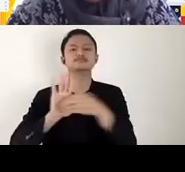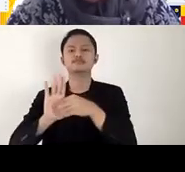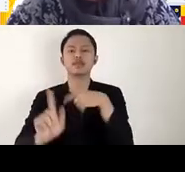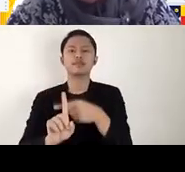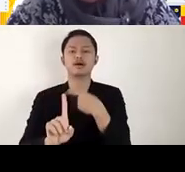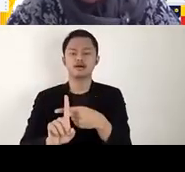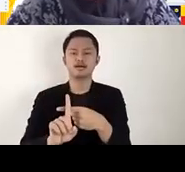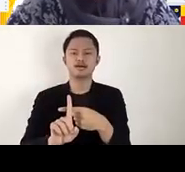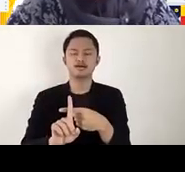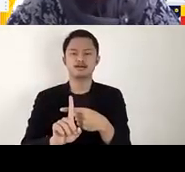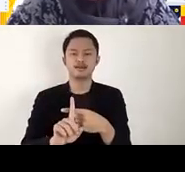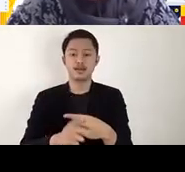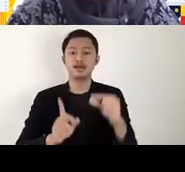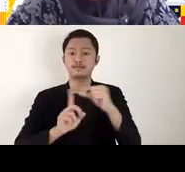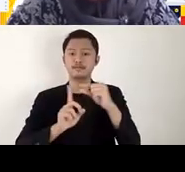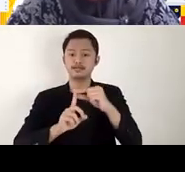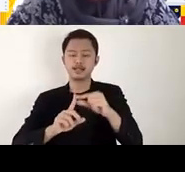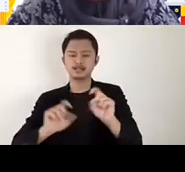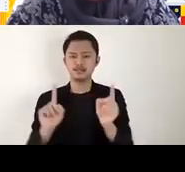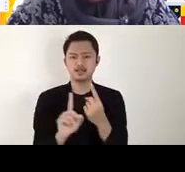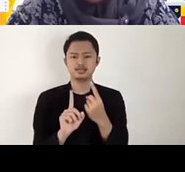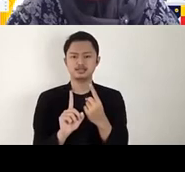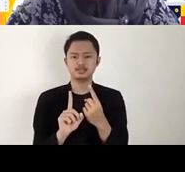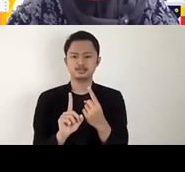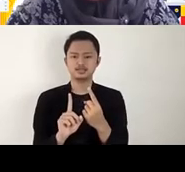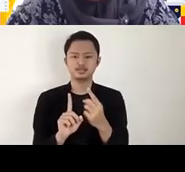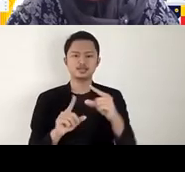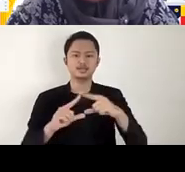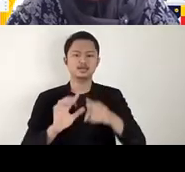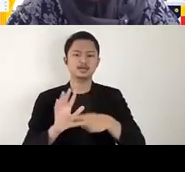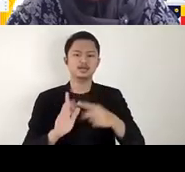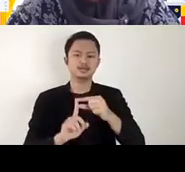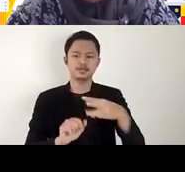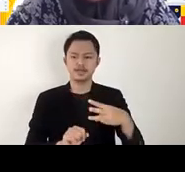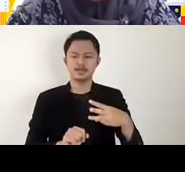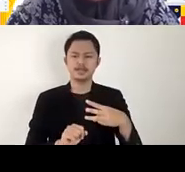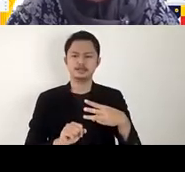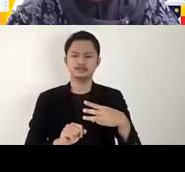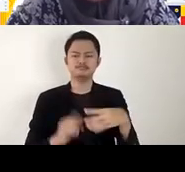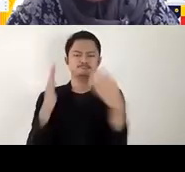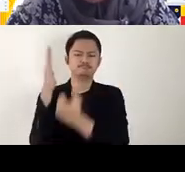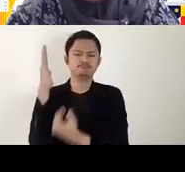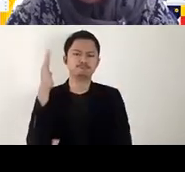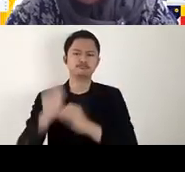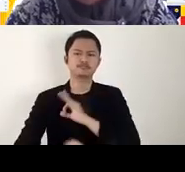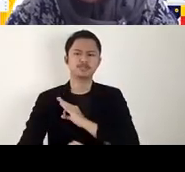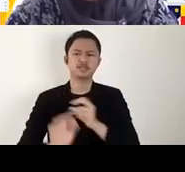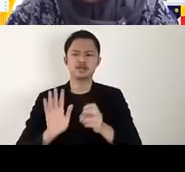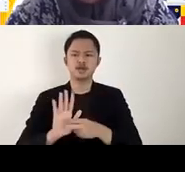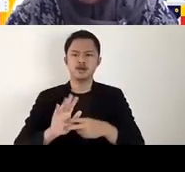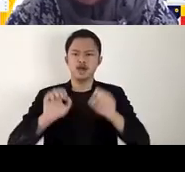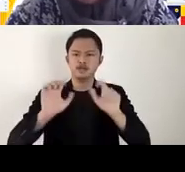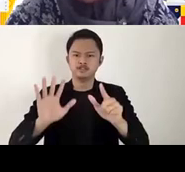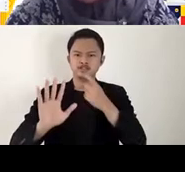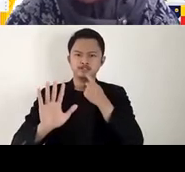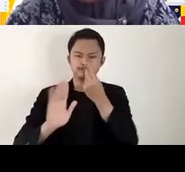pada pasal 11 pada 11 ampe juga dikabarkan S7 ini juga disebutkan mengenai pendanaan